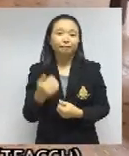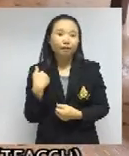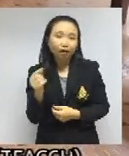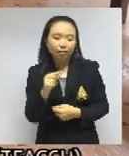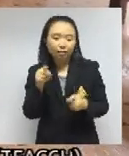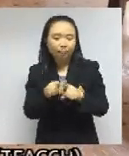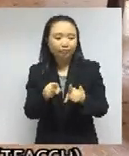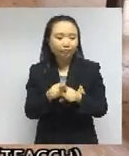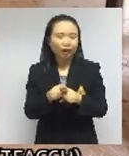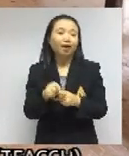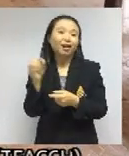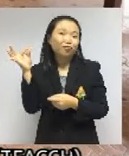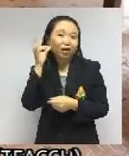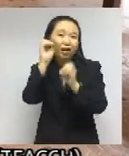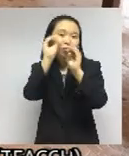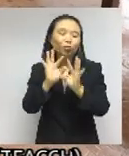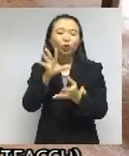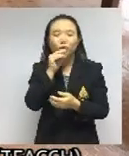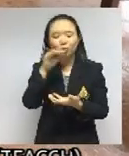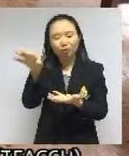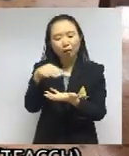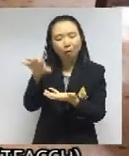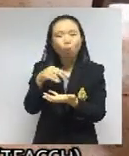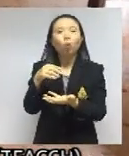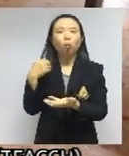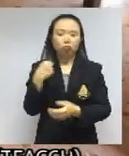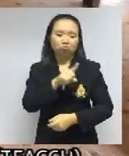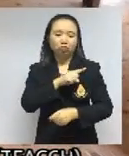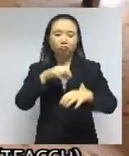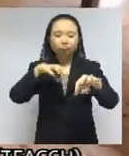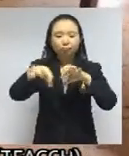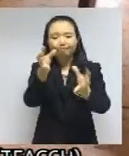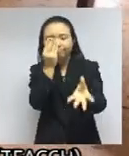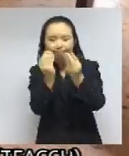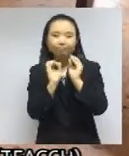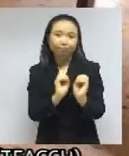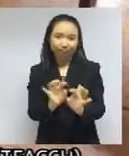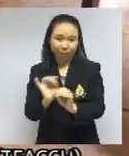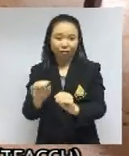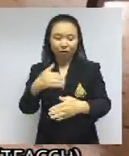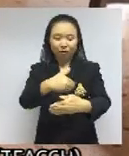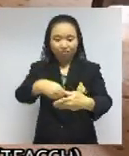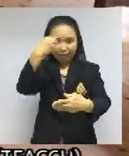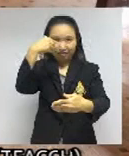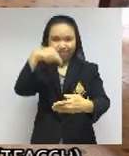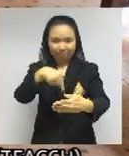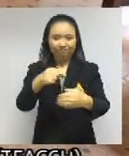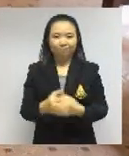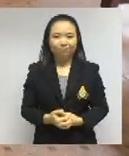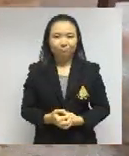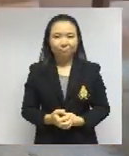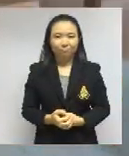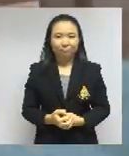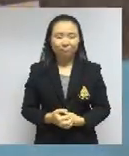และนี่คือเสียงที่สะท้อนกลับจากครูที่มีหน้าที่จัดกิจกรรมการเรียนการสอนในห้องเรียน